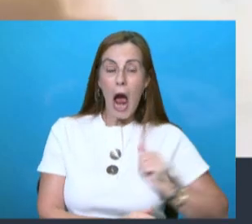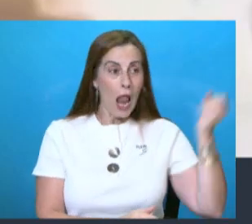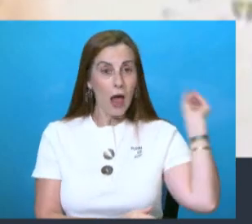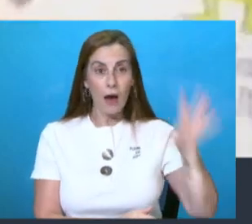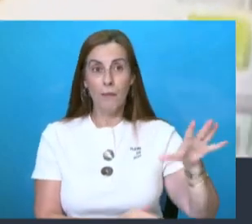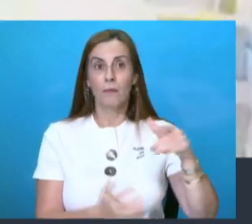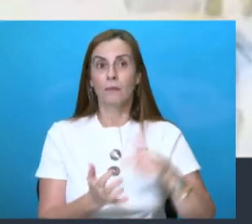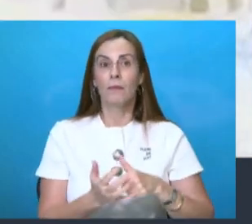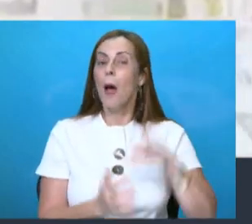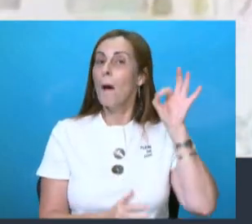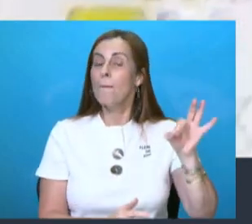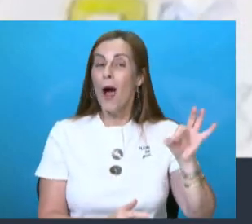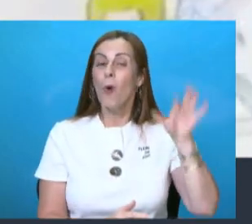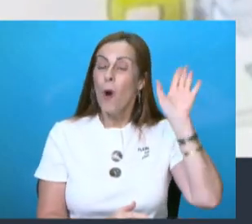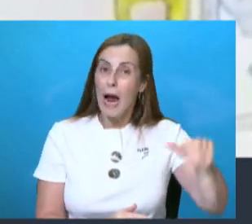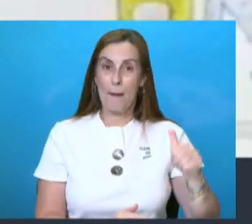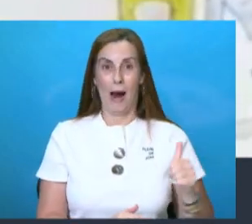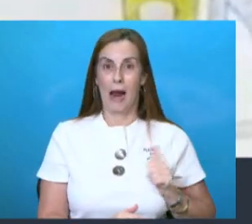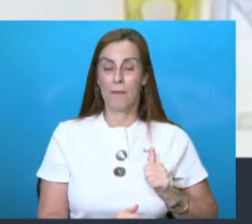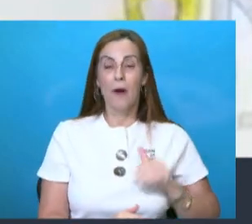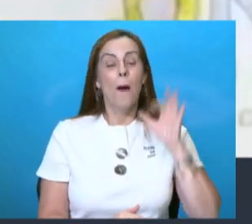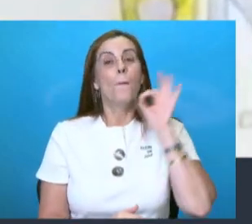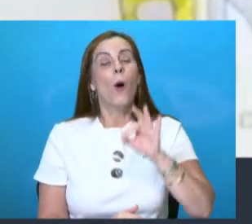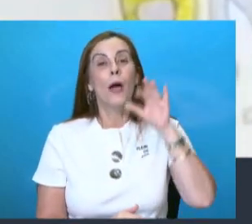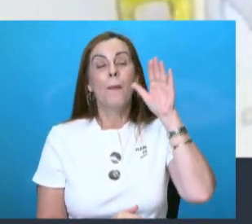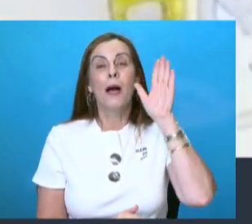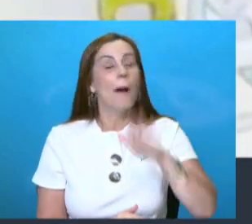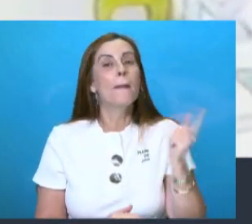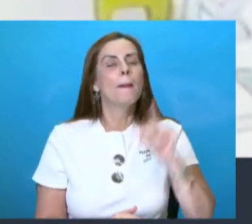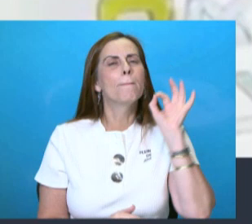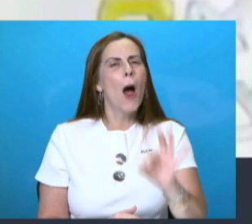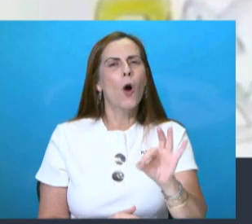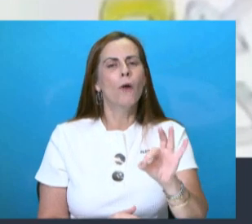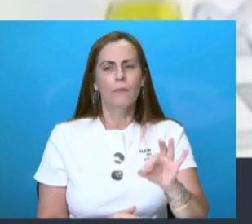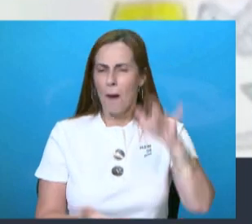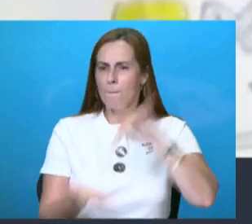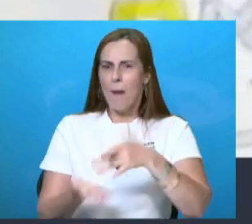פגעו לא רק בחיילי צה"ל, הם פגעו קודם כל